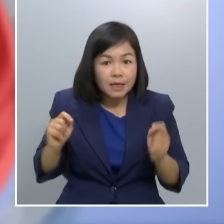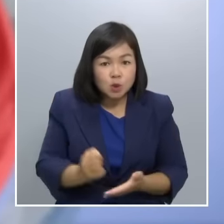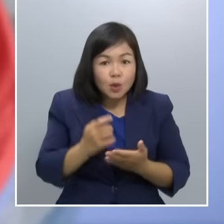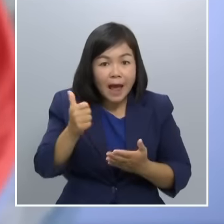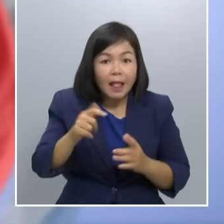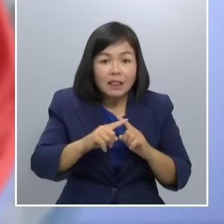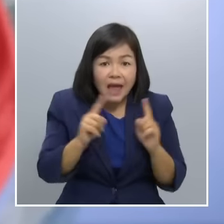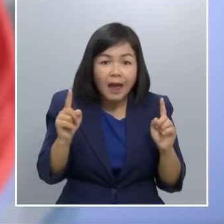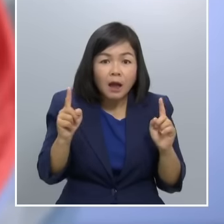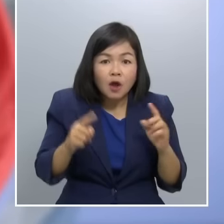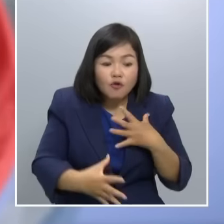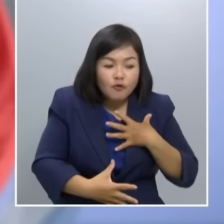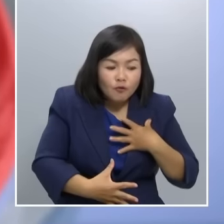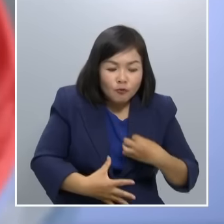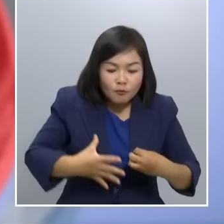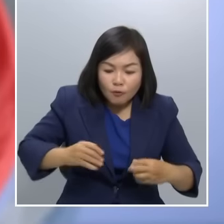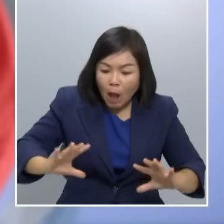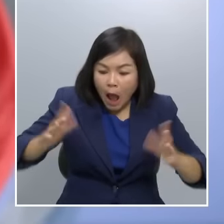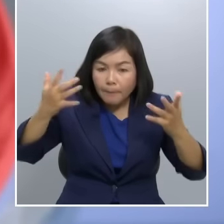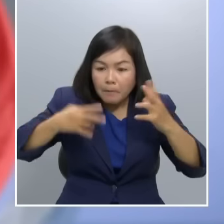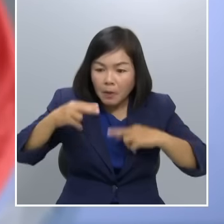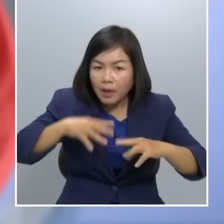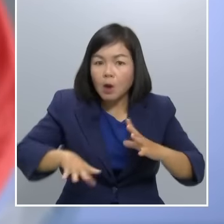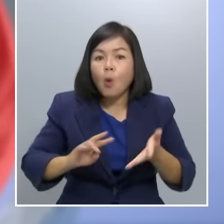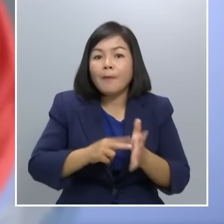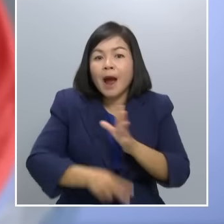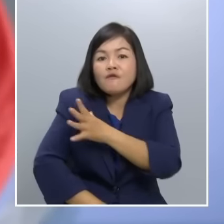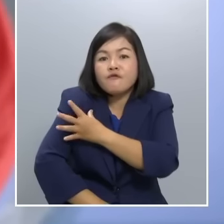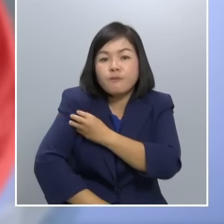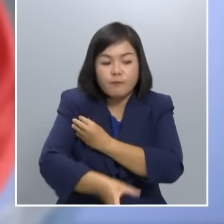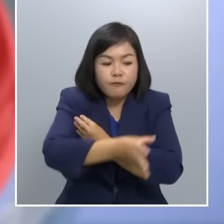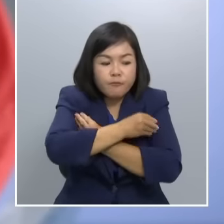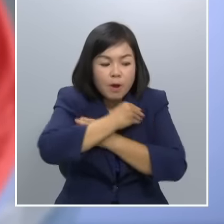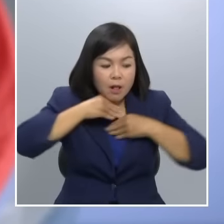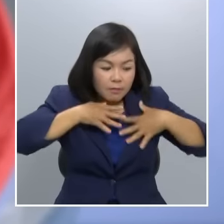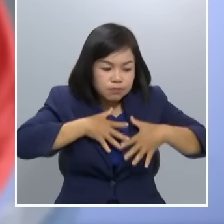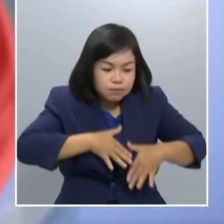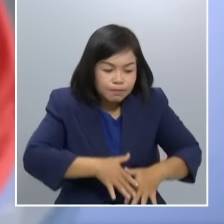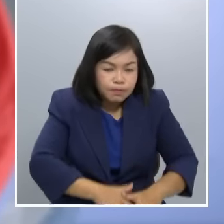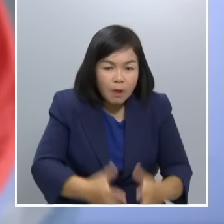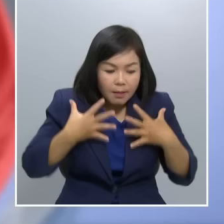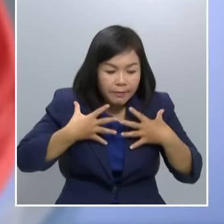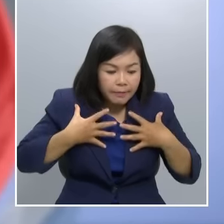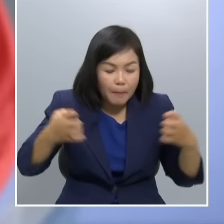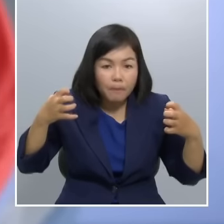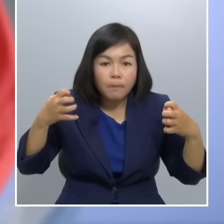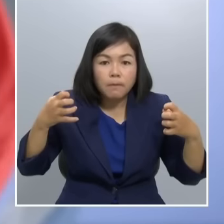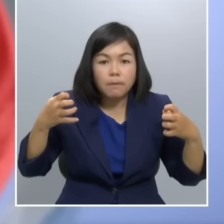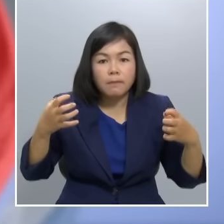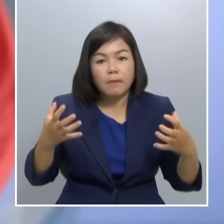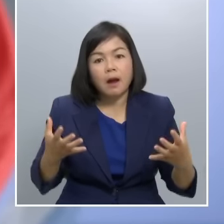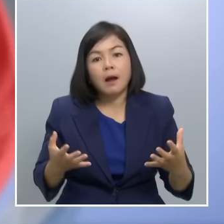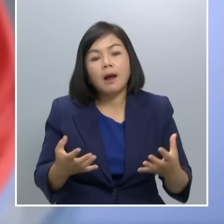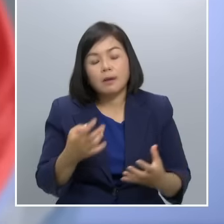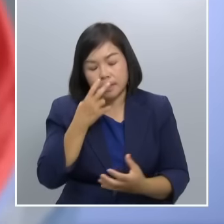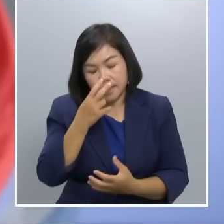เกิดว่ามันเริ่มหายไปแล้วเนี่ยแสดงว่าแทรกซึมไปหมดทุกอย่างละแล้วอวัยวะก็ถูกทำลายไปแล้วด้วยเนี่ยครับครับอาการของ